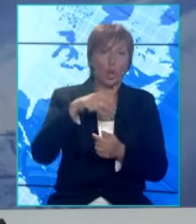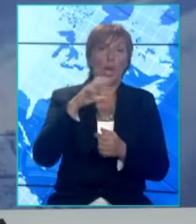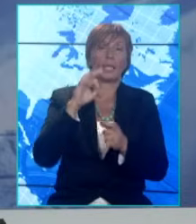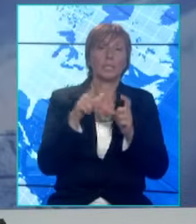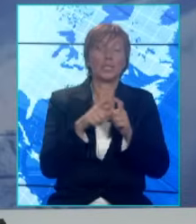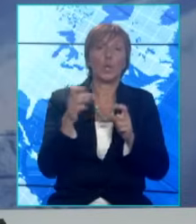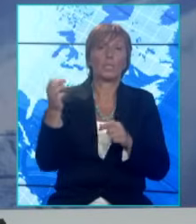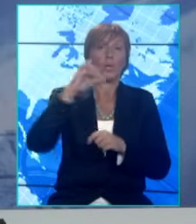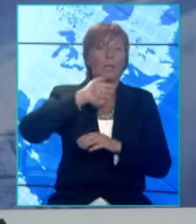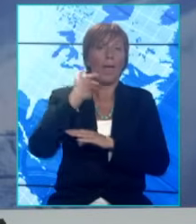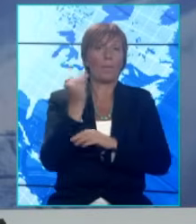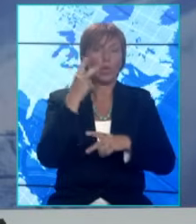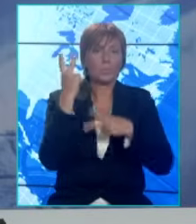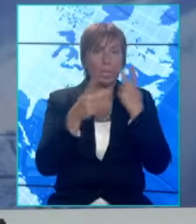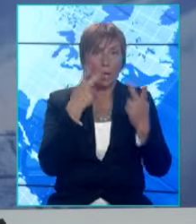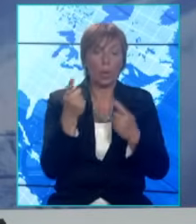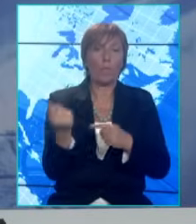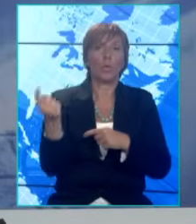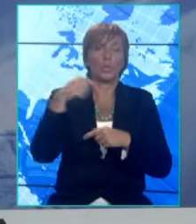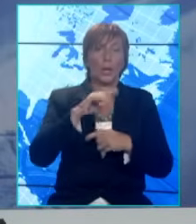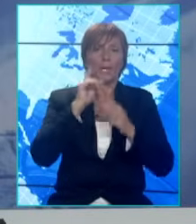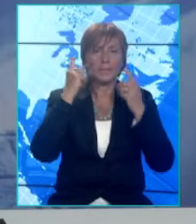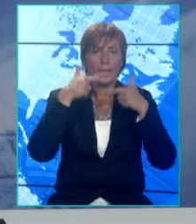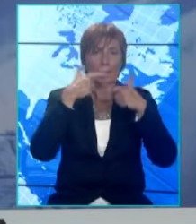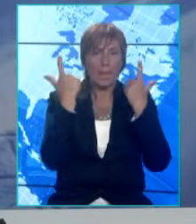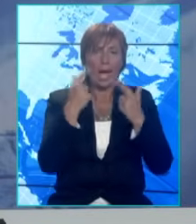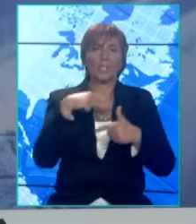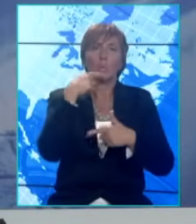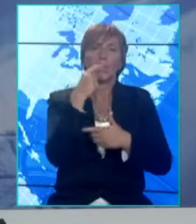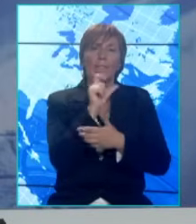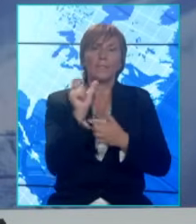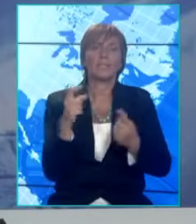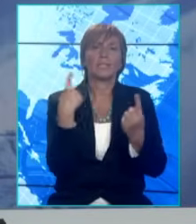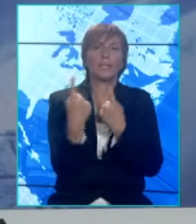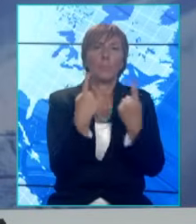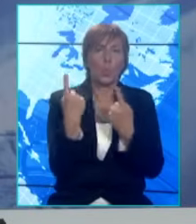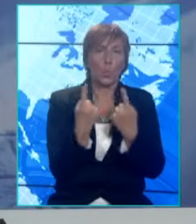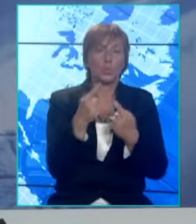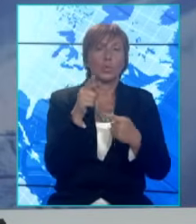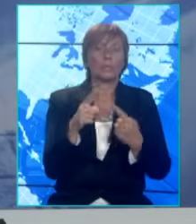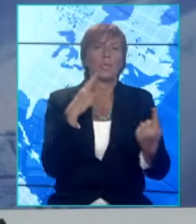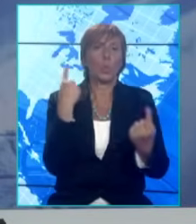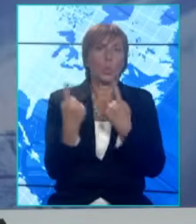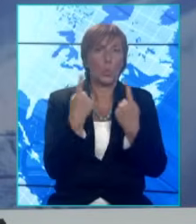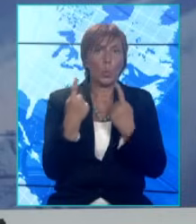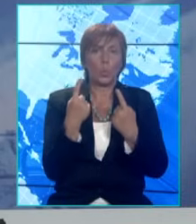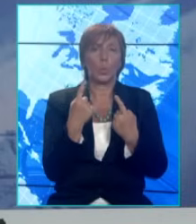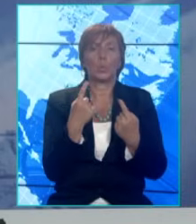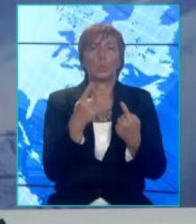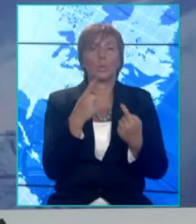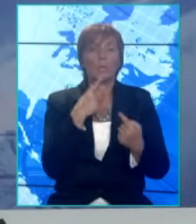strane Europske komisije, on dolazi prema vrlo jasno definiranim uvjetima. Ti uvjeti su u